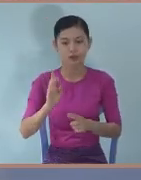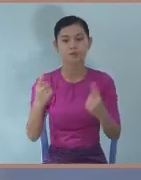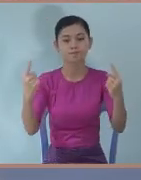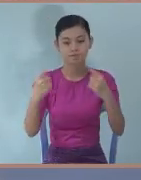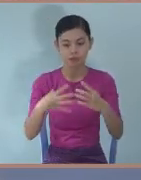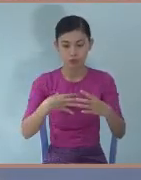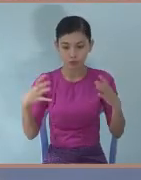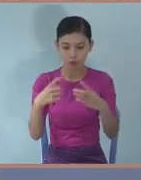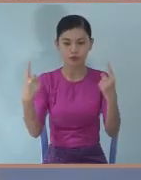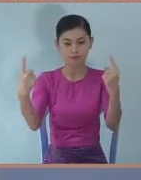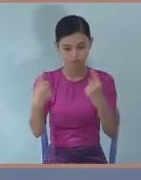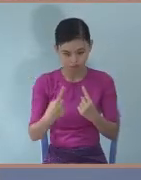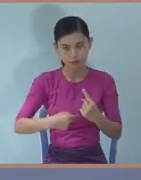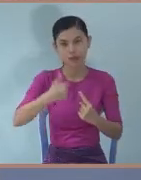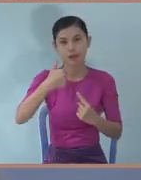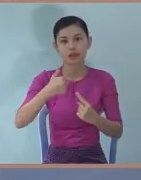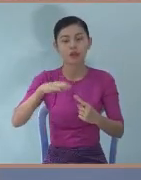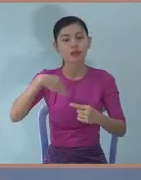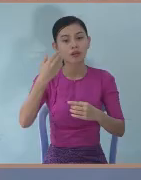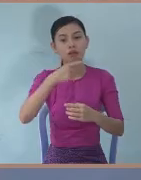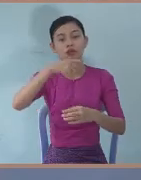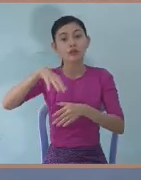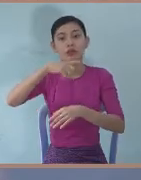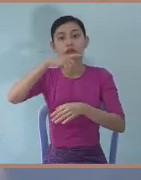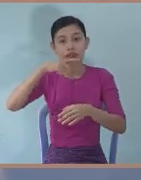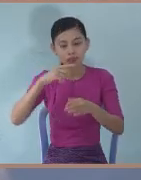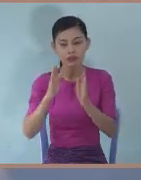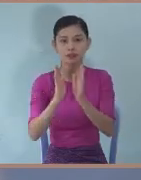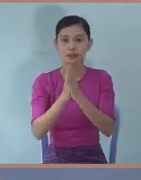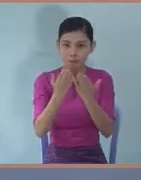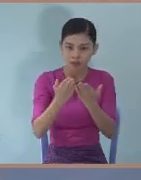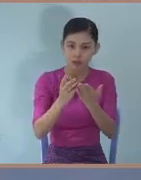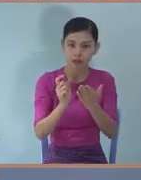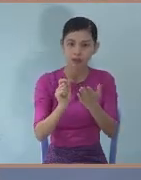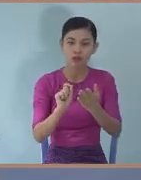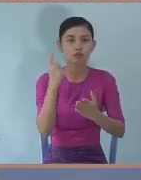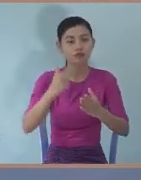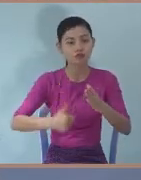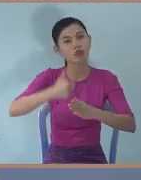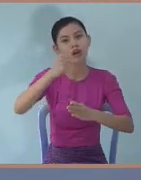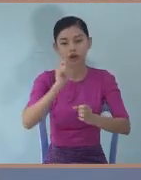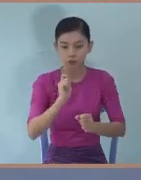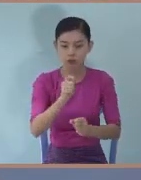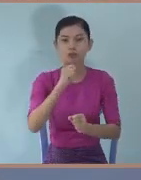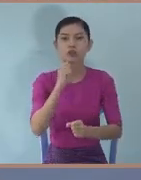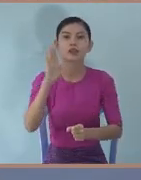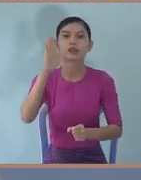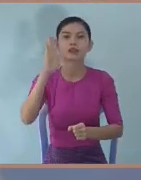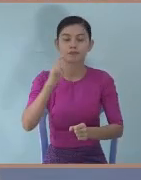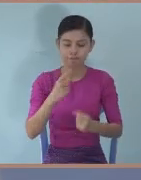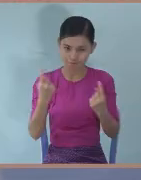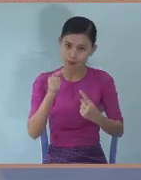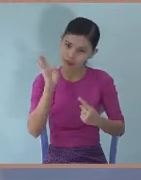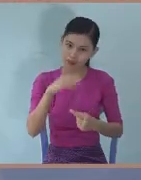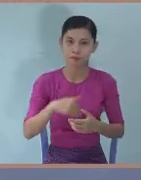င့်မို့အဲ့ဒီကူကိုကျွန်တော်တို့ပါတီကရပြီဆိုရင်တော့ကျွန်တော်တို့ပါတီချမ်းလီစာကိုတမျိုးနဲ့ပြအောင်ဆောင်တော့ပြီးမယ်ဆိုတော့ဒါကတိပြ